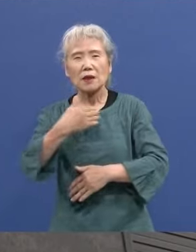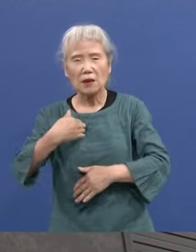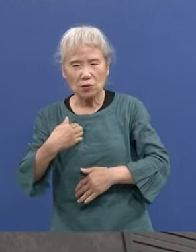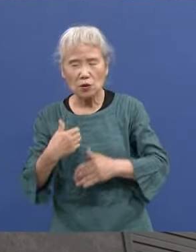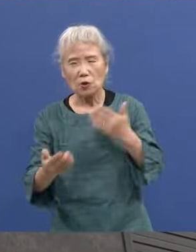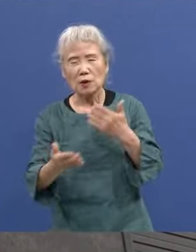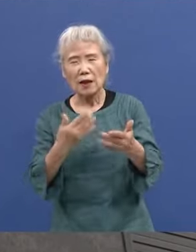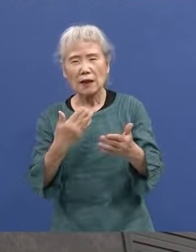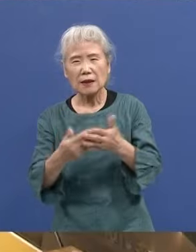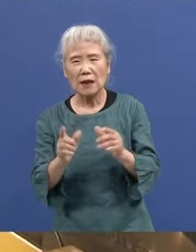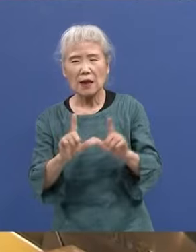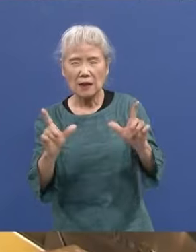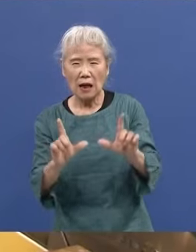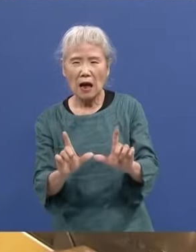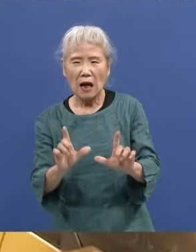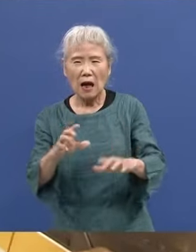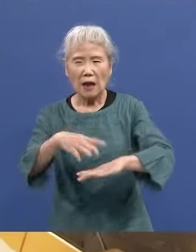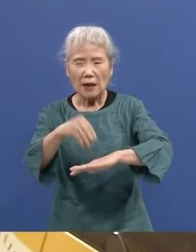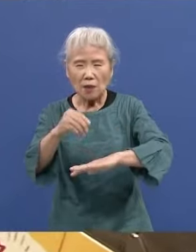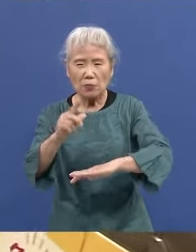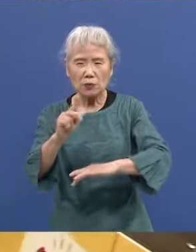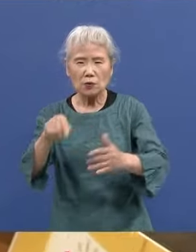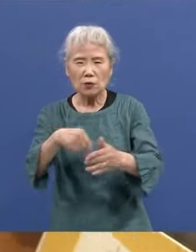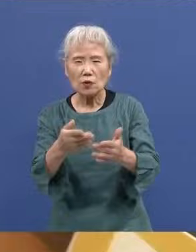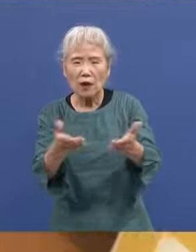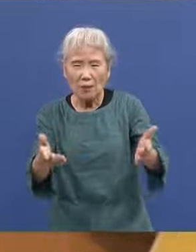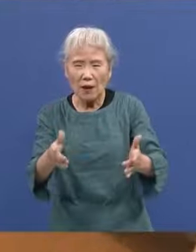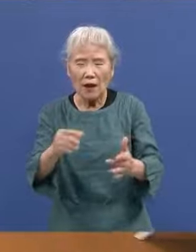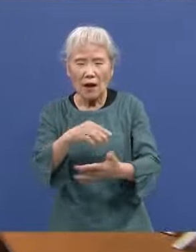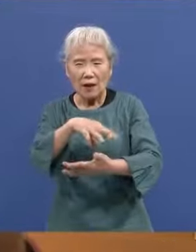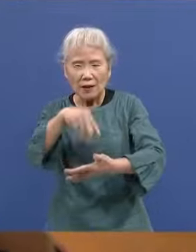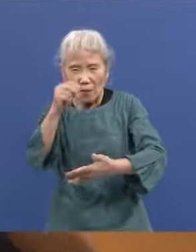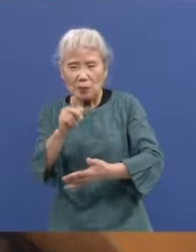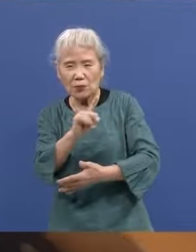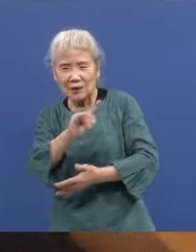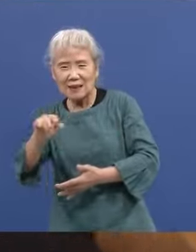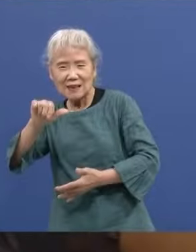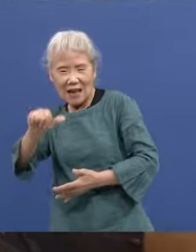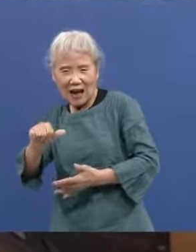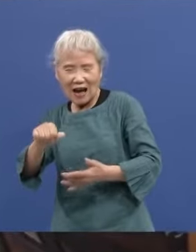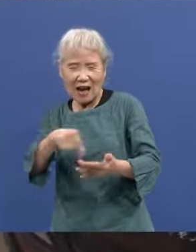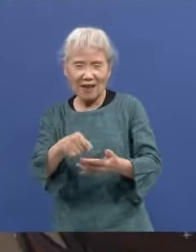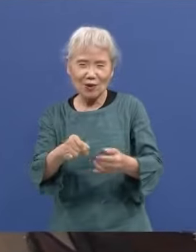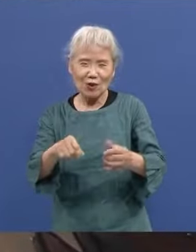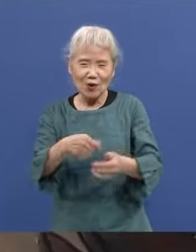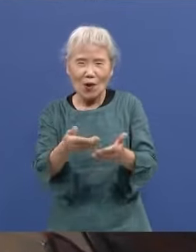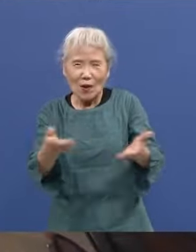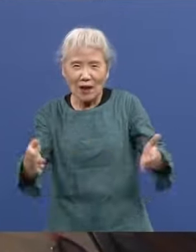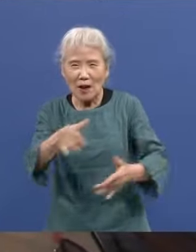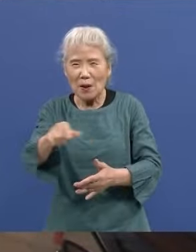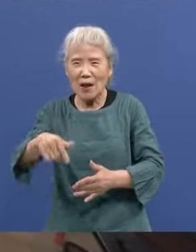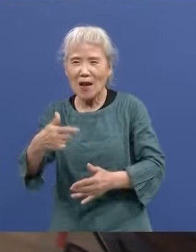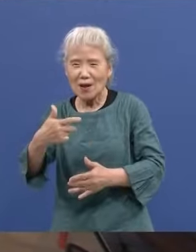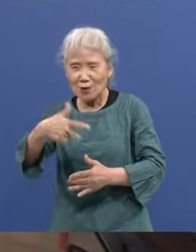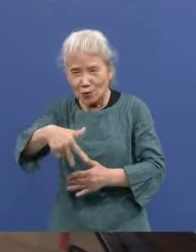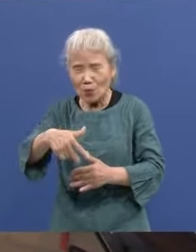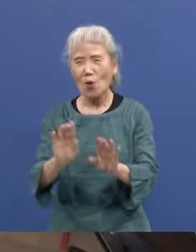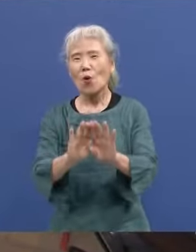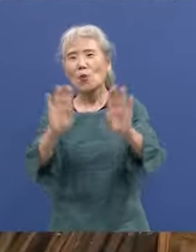験型キャンプカフェ、キャンプギア&カフェベースさんもこちらの制度を利用してお店をオープンされました。